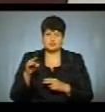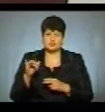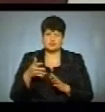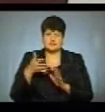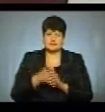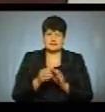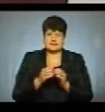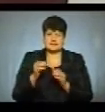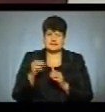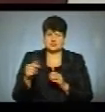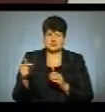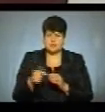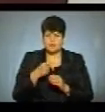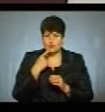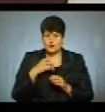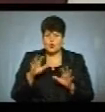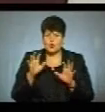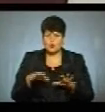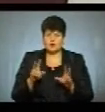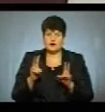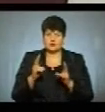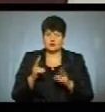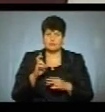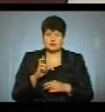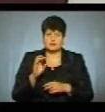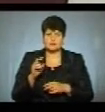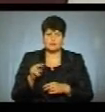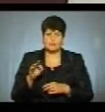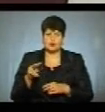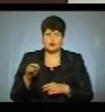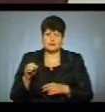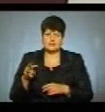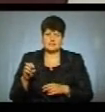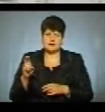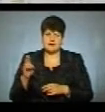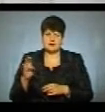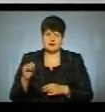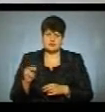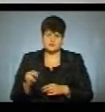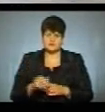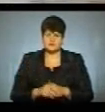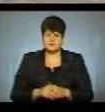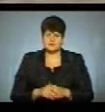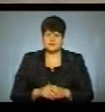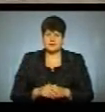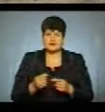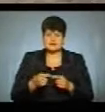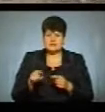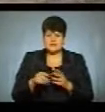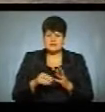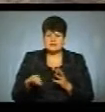гривень, повідомив голова клубу зимового плавання «Нептун» Богдан Поломацканич. Ця вся земля, значить,